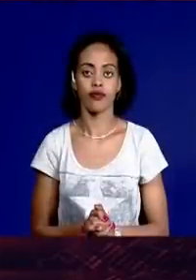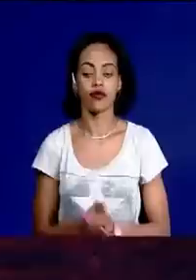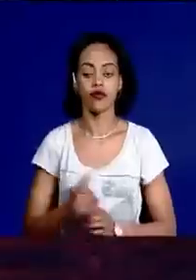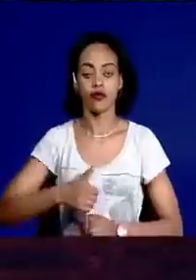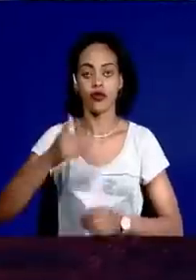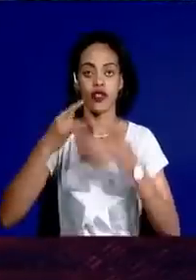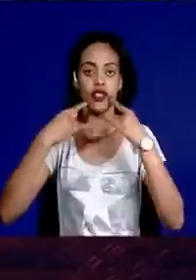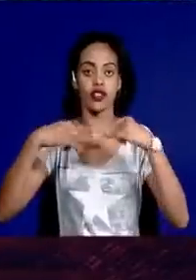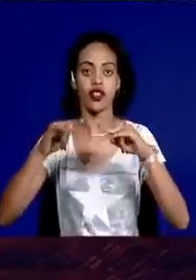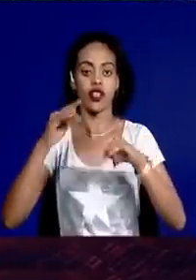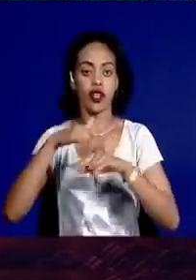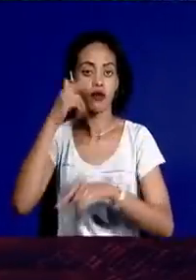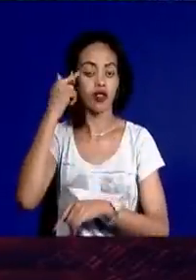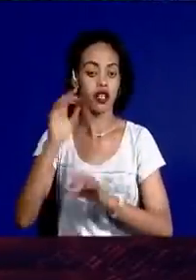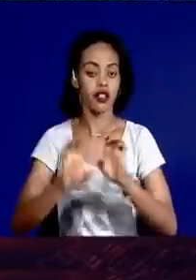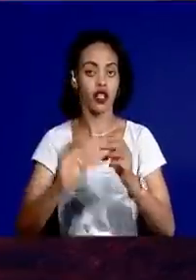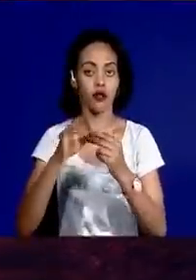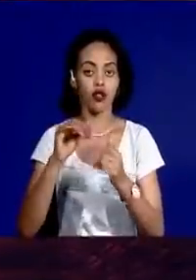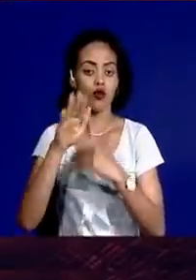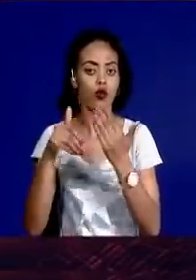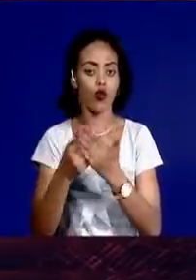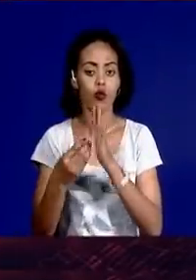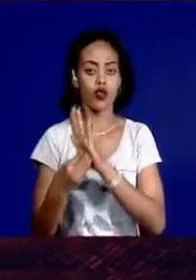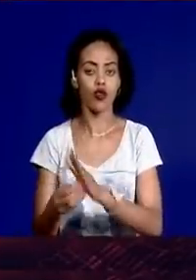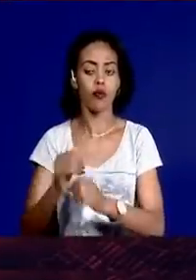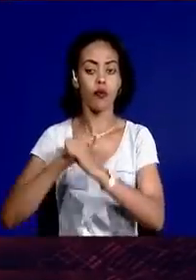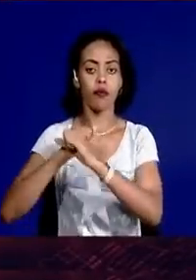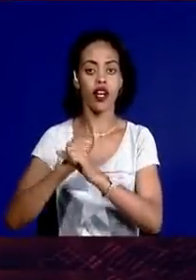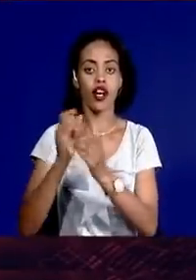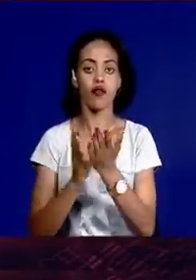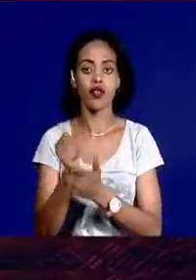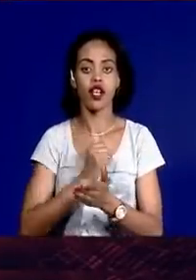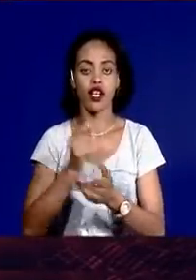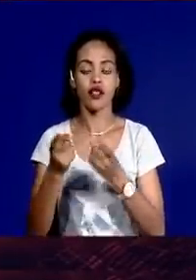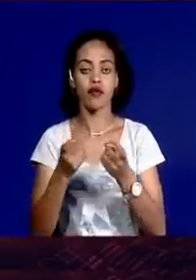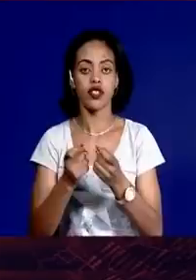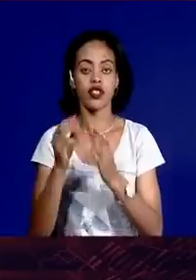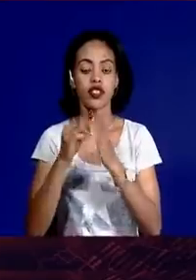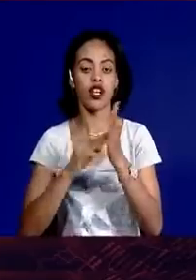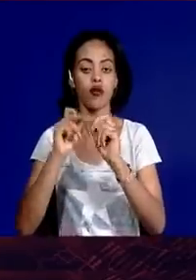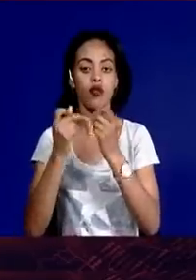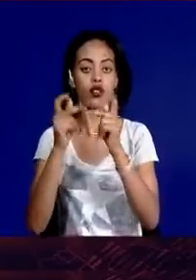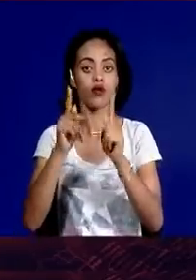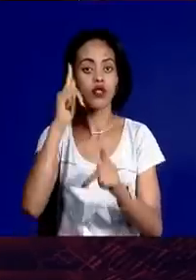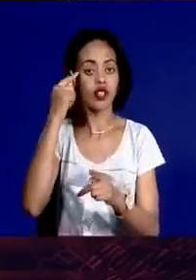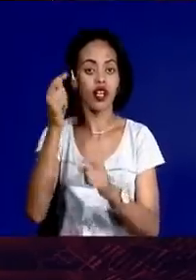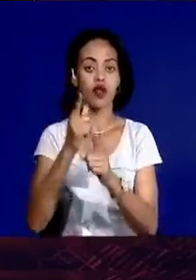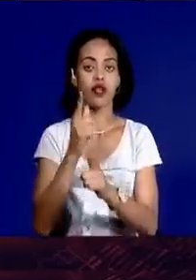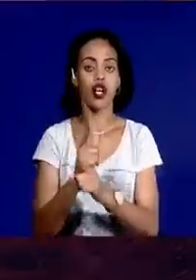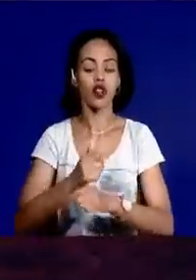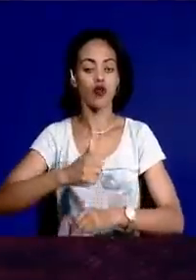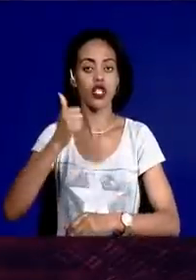عندي نطفتات زينة أب تقرأي زكايد مرزان خلوم تتعوتات بمكات مثل عرس محداران سرعة ديموكراسي هزب تقرأي نمر رقات